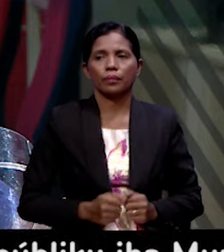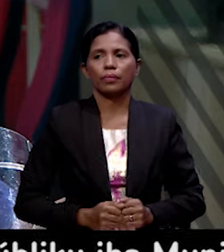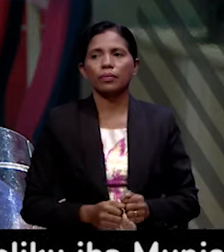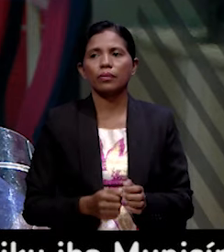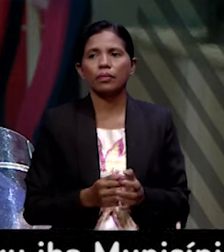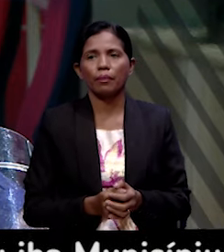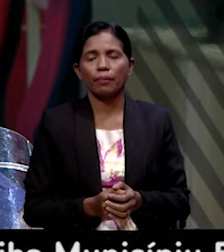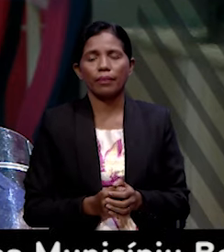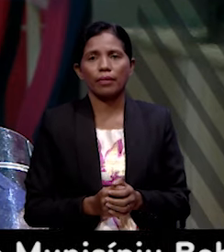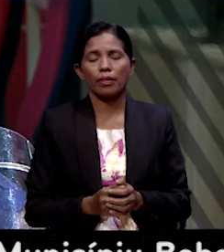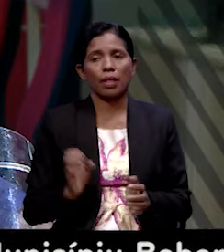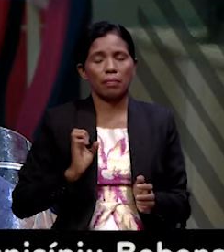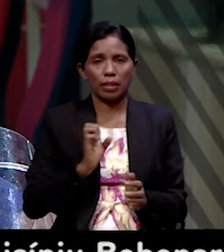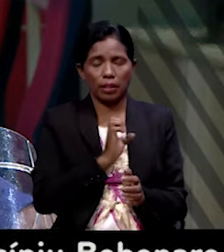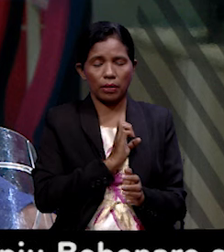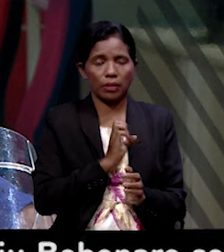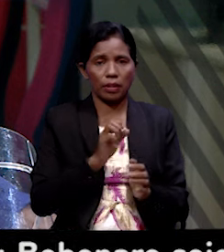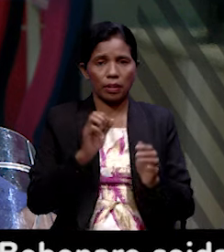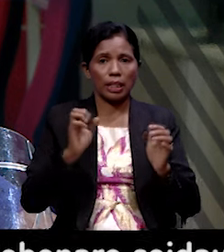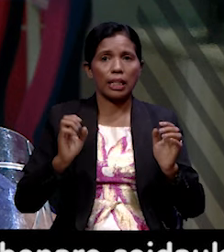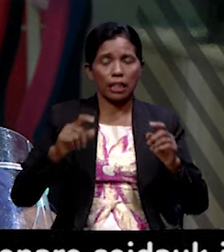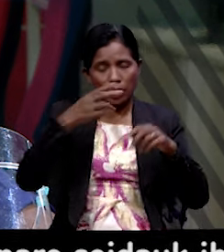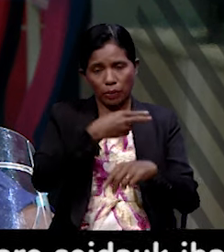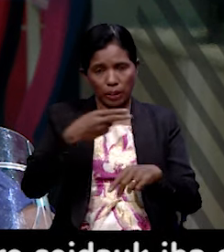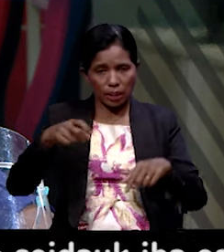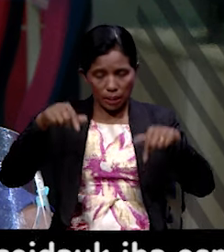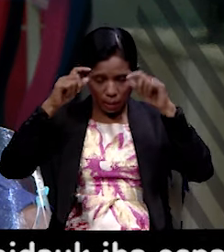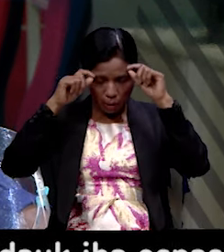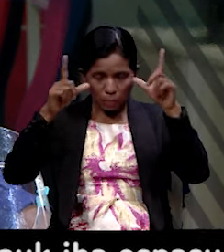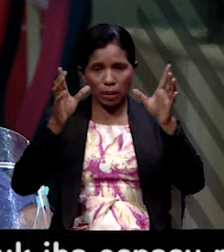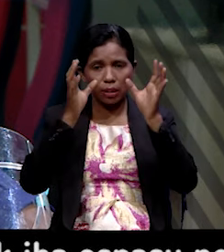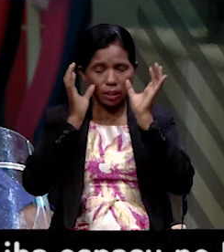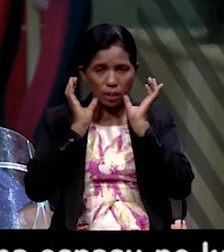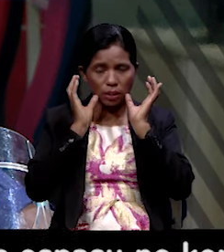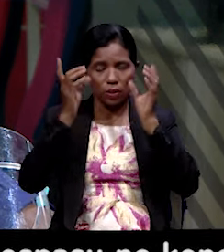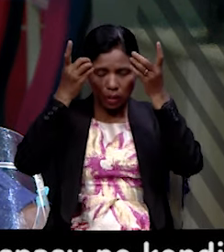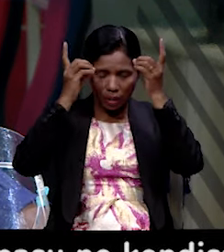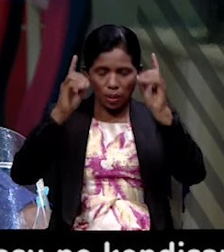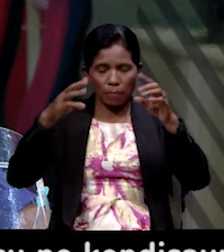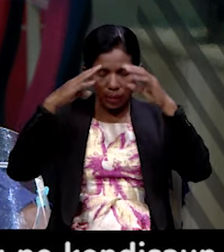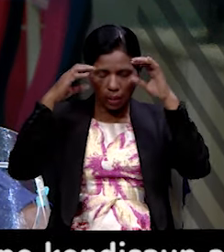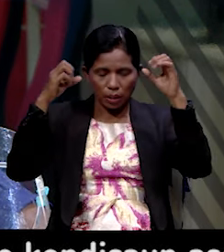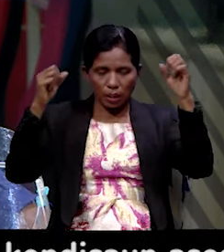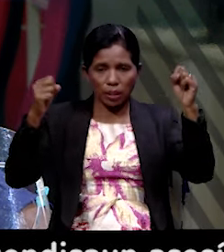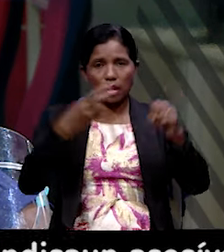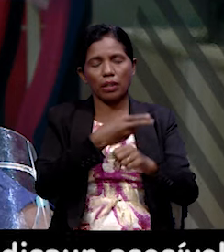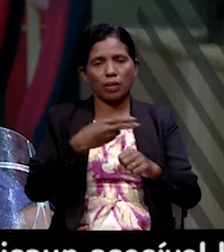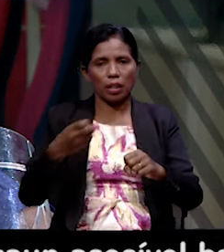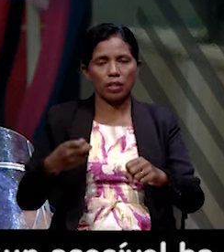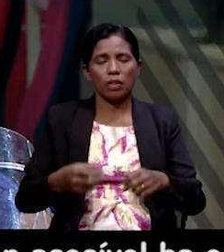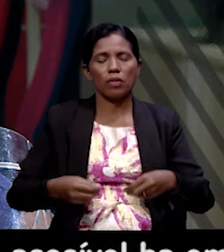episode indonesia-timor Leste json presiden Indonesia pop unique song berikut